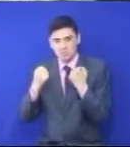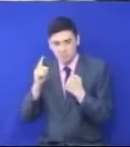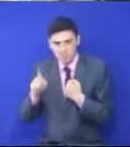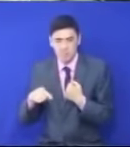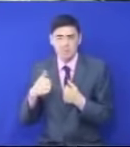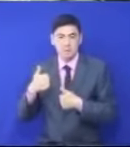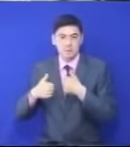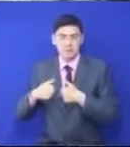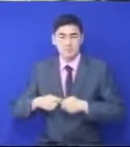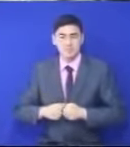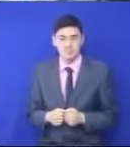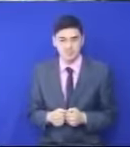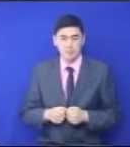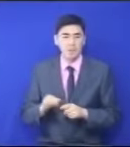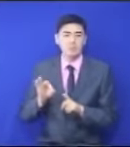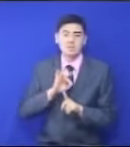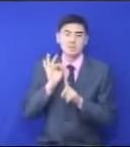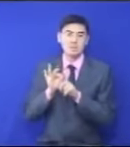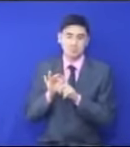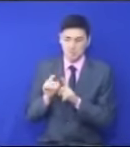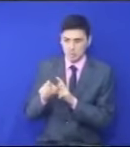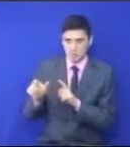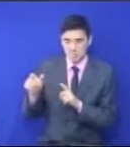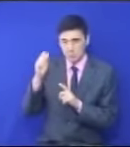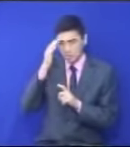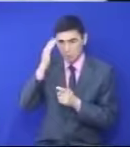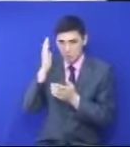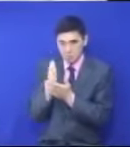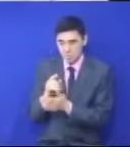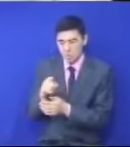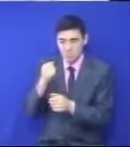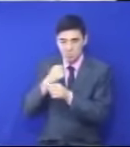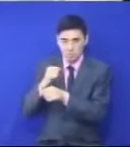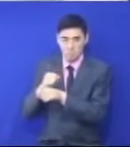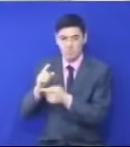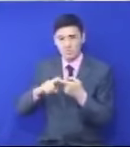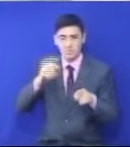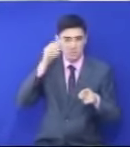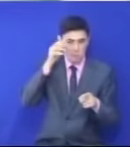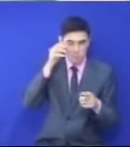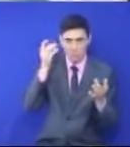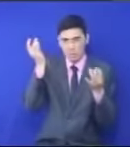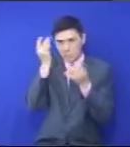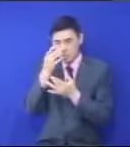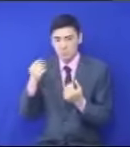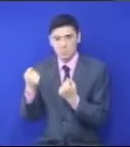соревнований всех уровней. Цель мероприятия – чествование одаренных детей, достигших успехов в науке, искусстве и